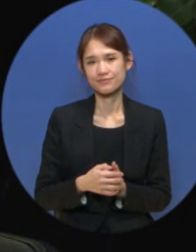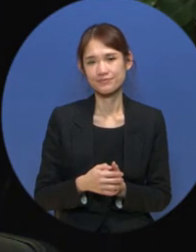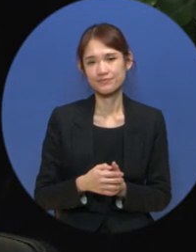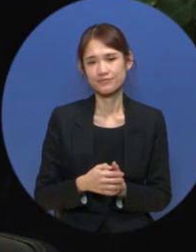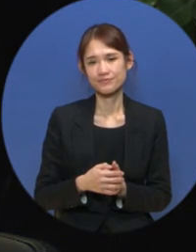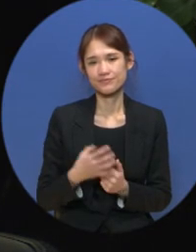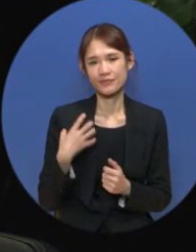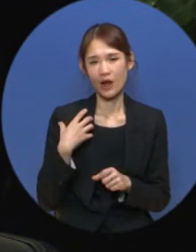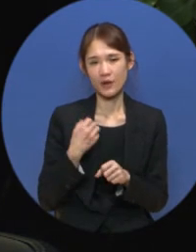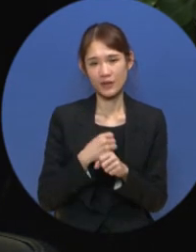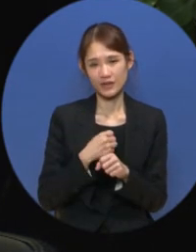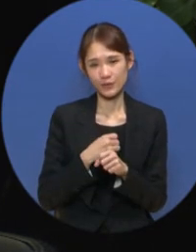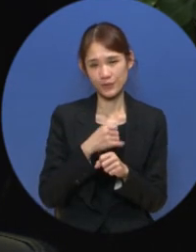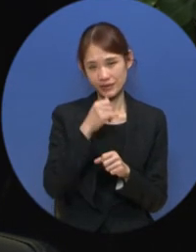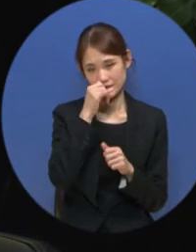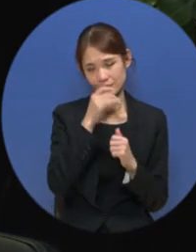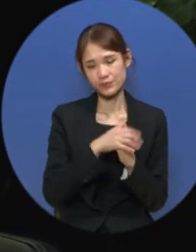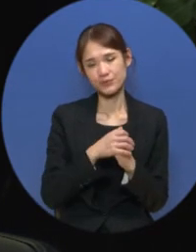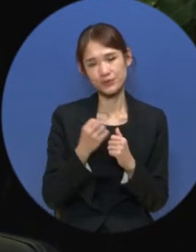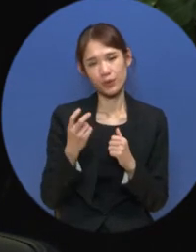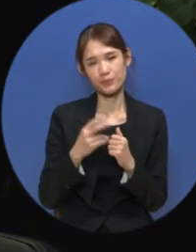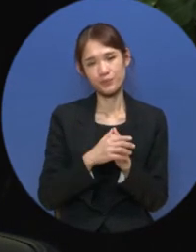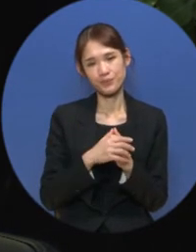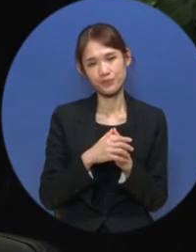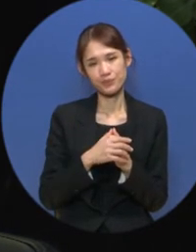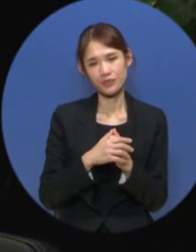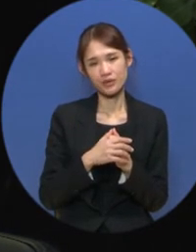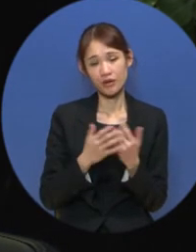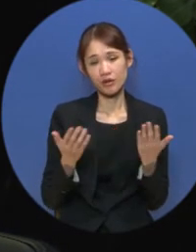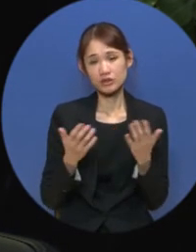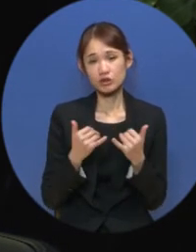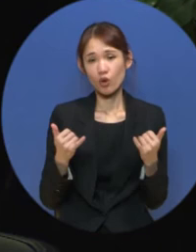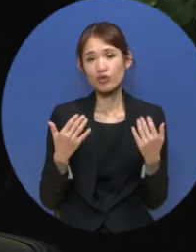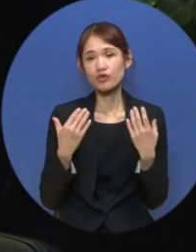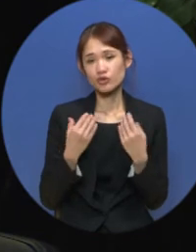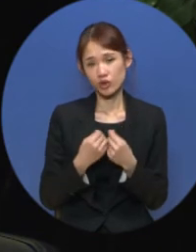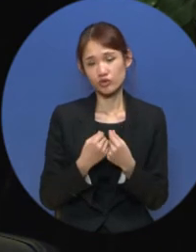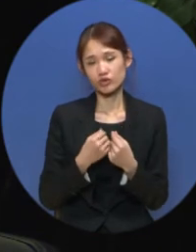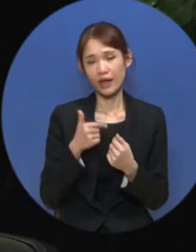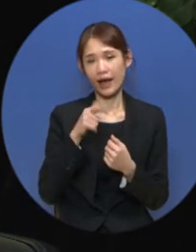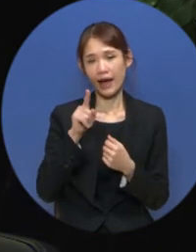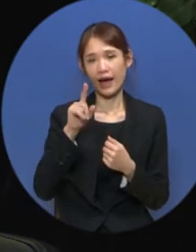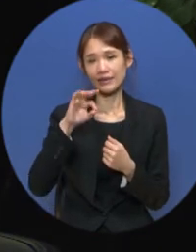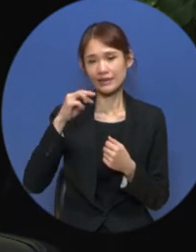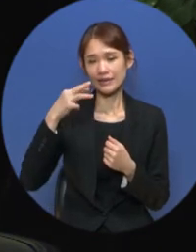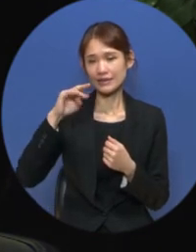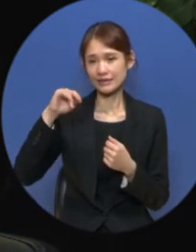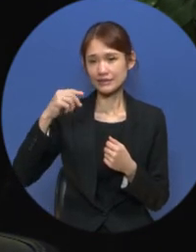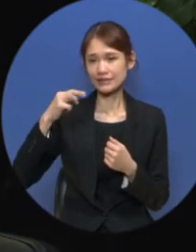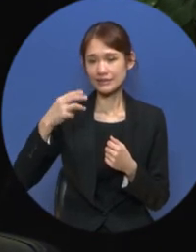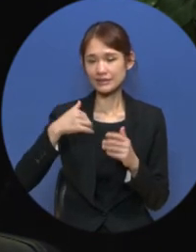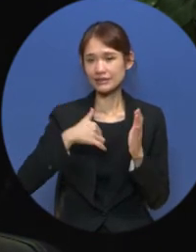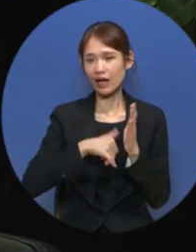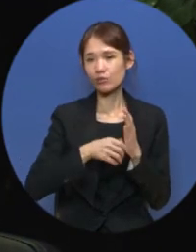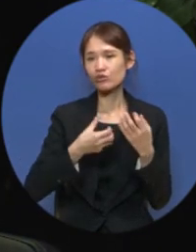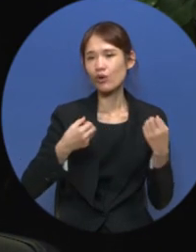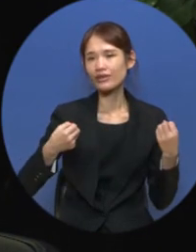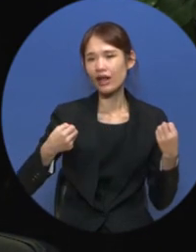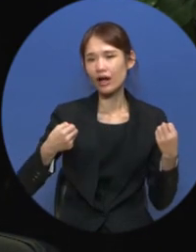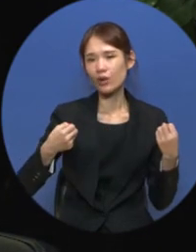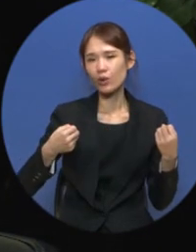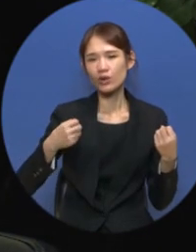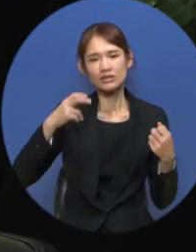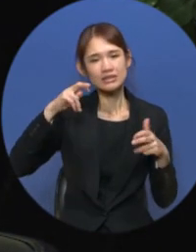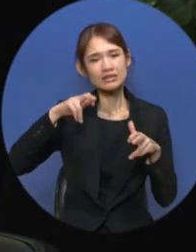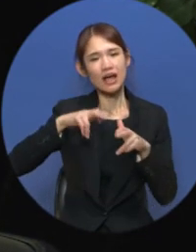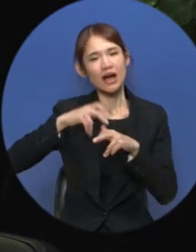사명 과제를 가지고 있습니다. 그리고 네. 저희 이제 임직원들 같은 경우도 이 하티스트 상품과 별도로 이제 또